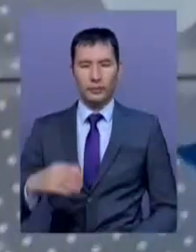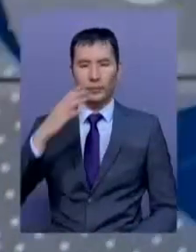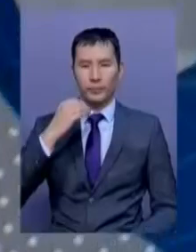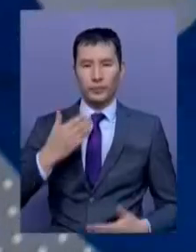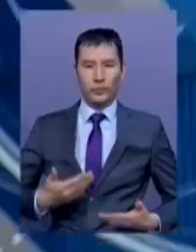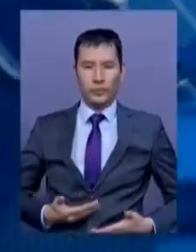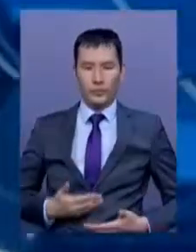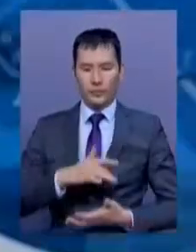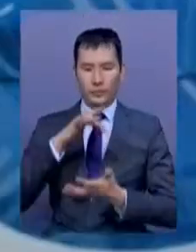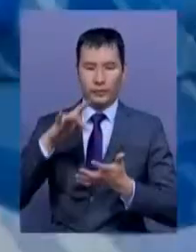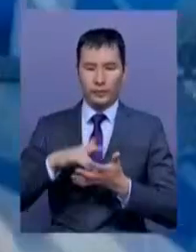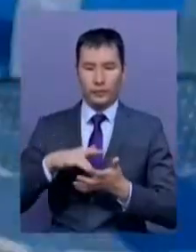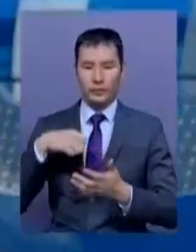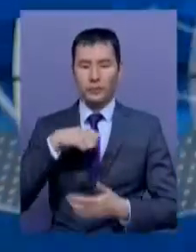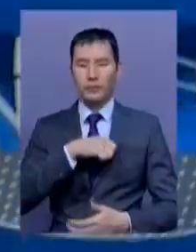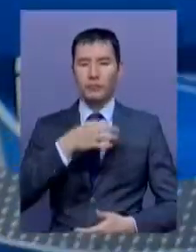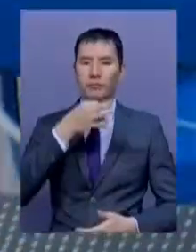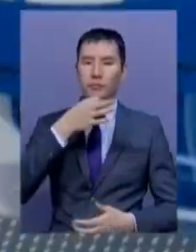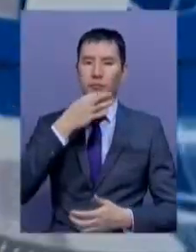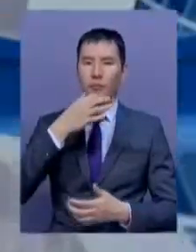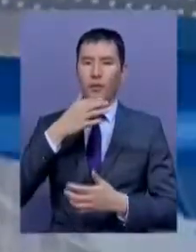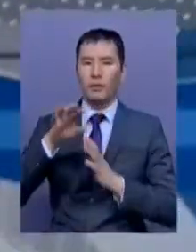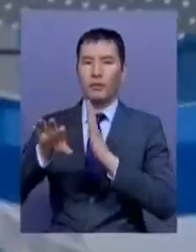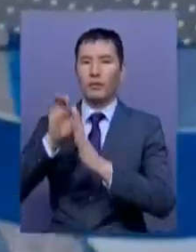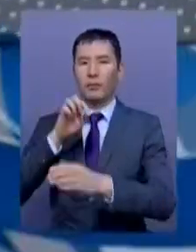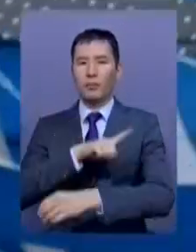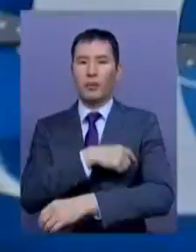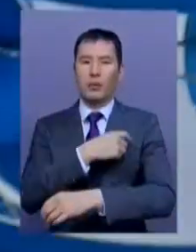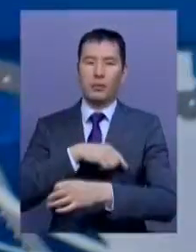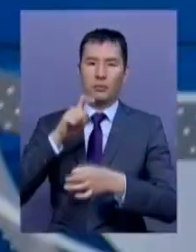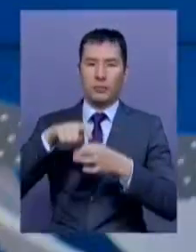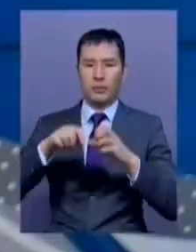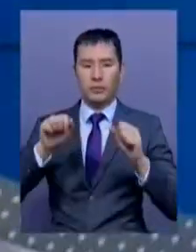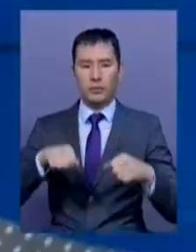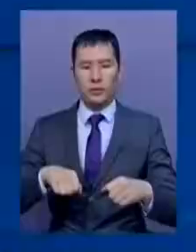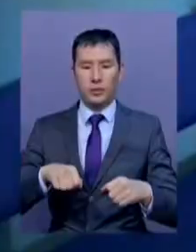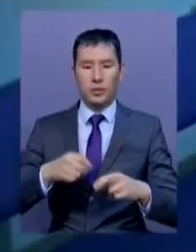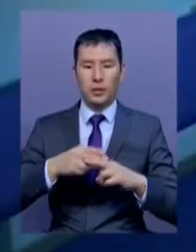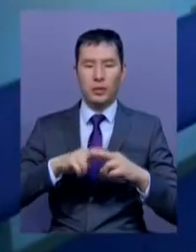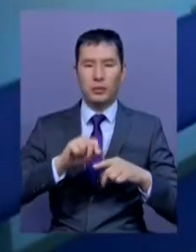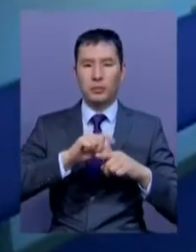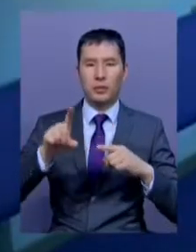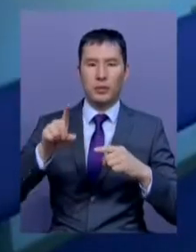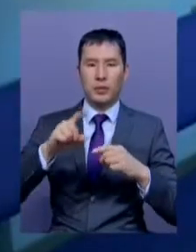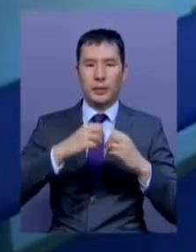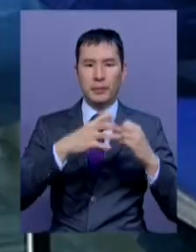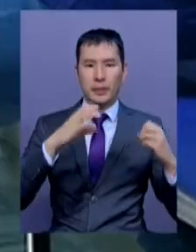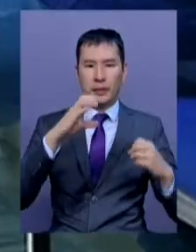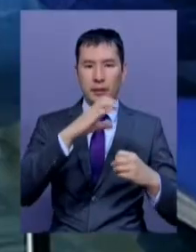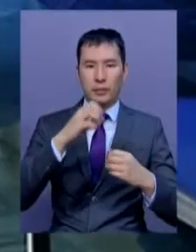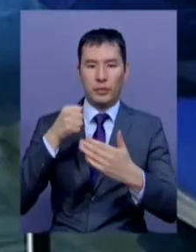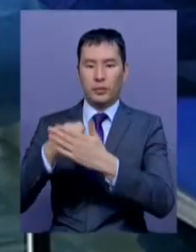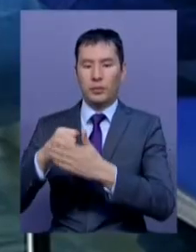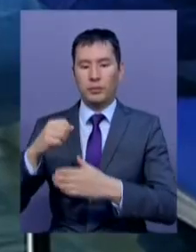Алматылықтарға өздері қалаған емханаларға тіркеліп, алуларына мүмкіндік берілмек. Науқан 15-ші қыркүйектен 15-ші қарашаға